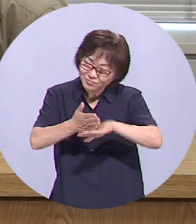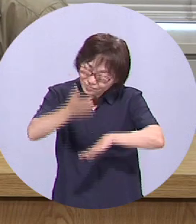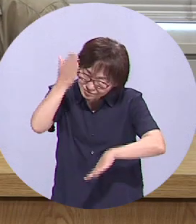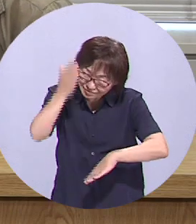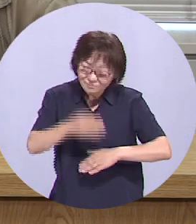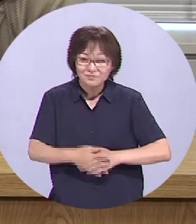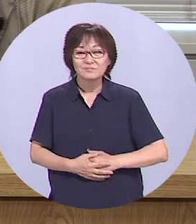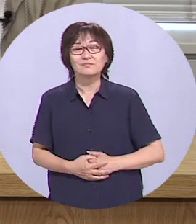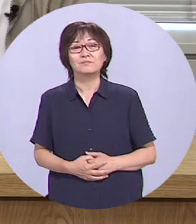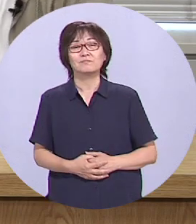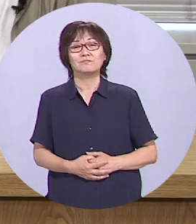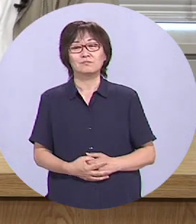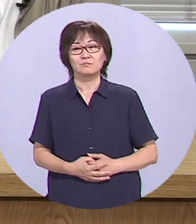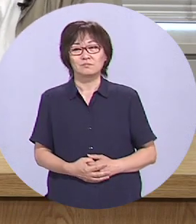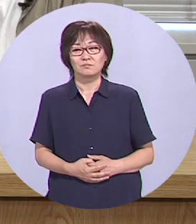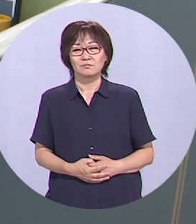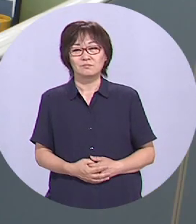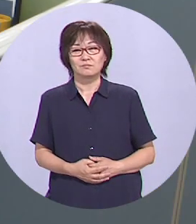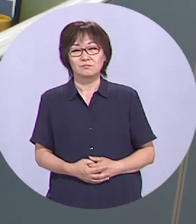どうも。